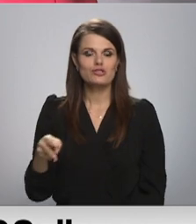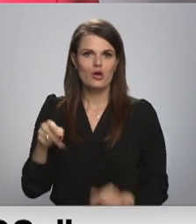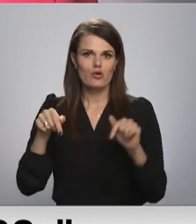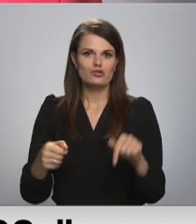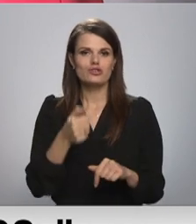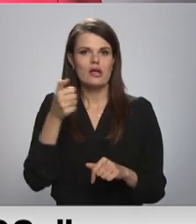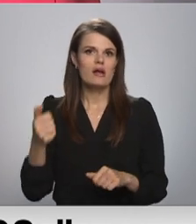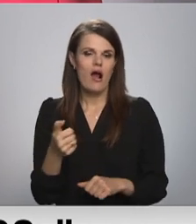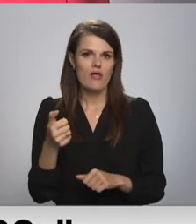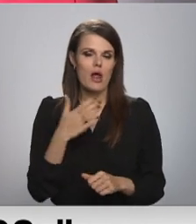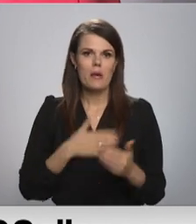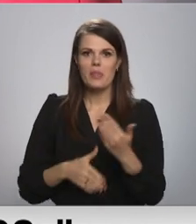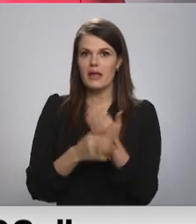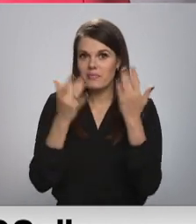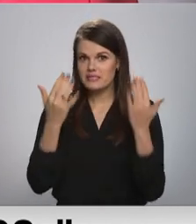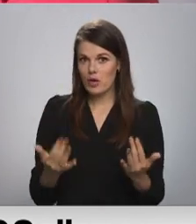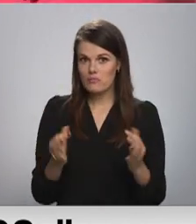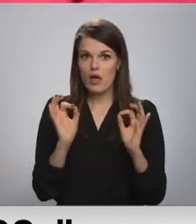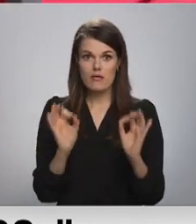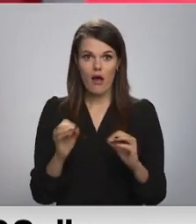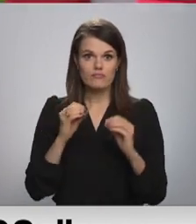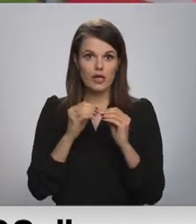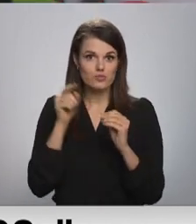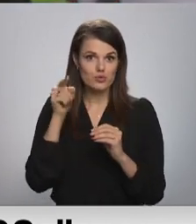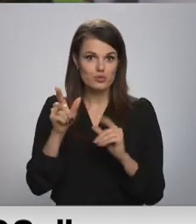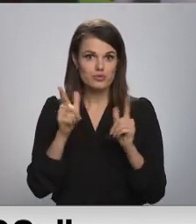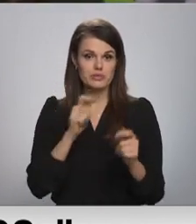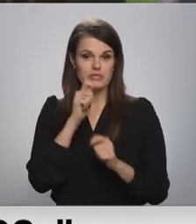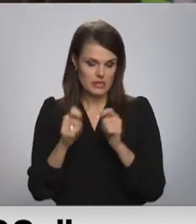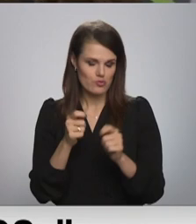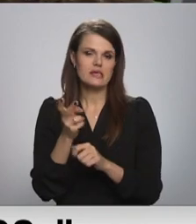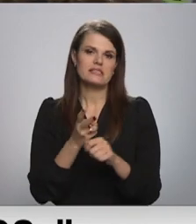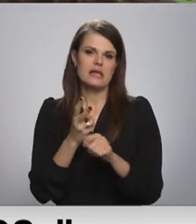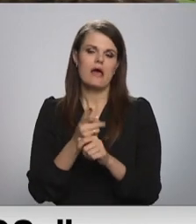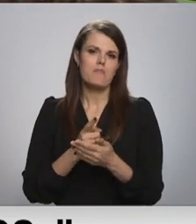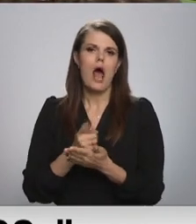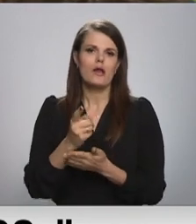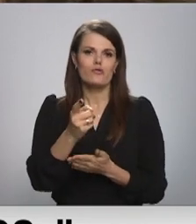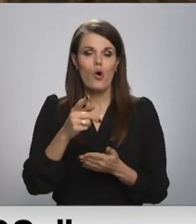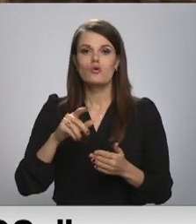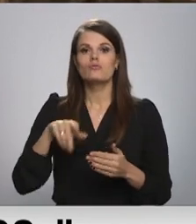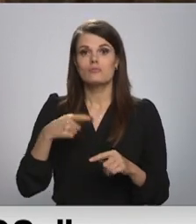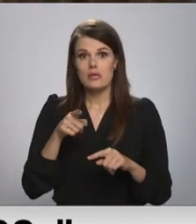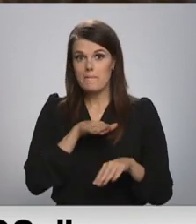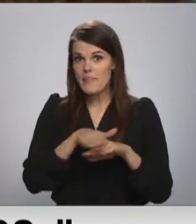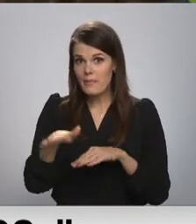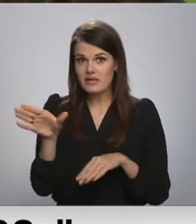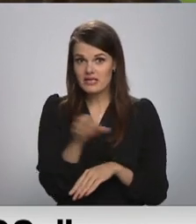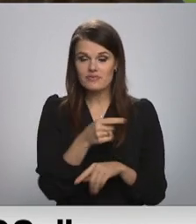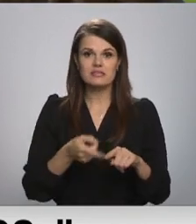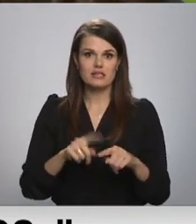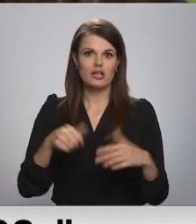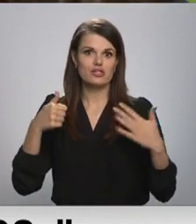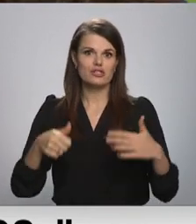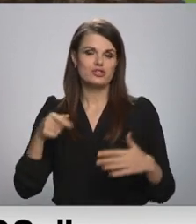Dod 5. Ja tas notiek, tad maratons tiek skriets, ja tas viss piepildās, tad 60 000 eiro būs visu laiku